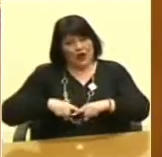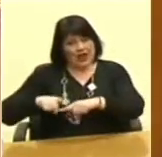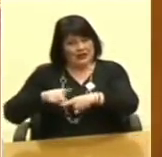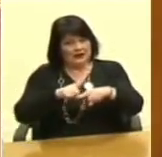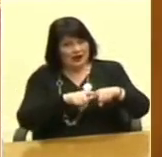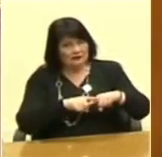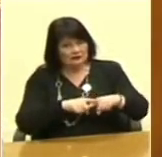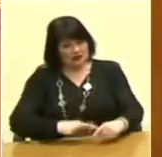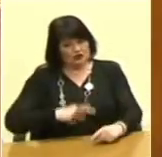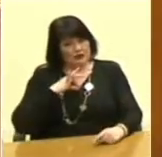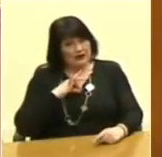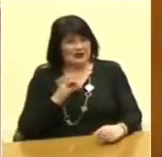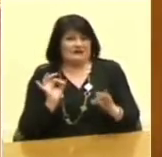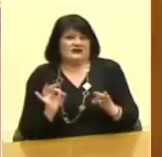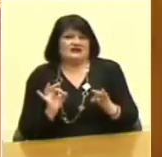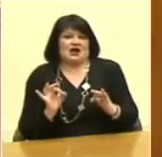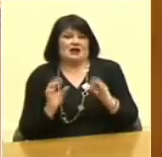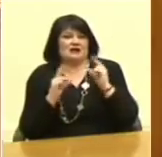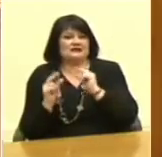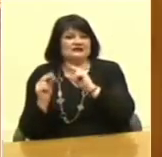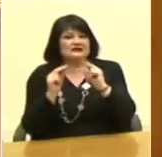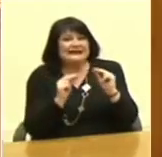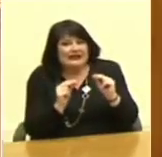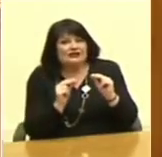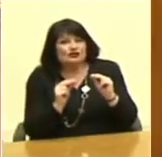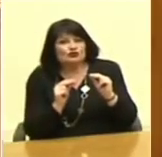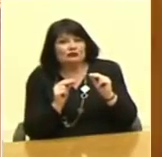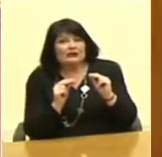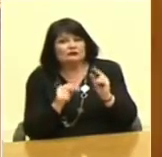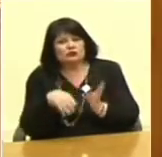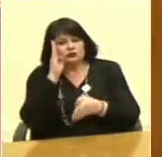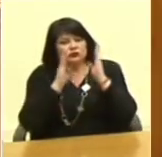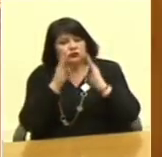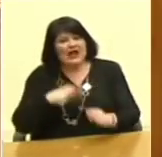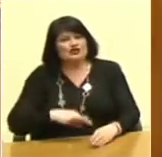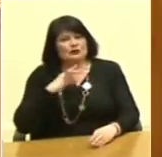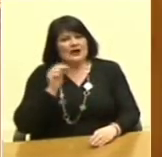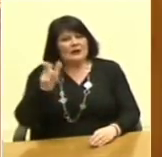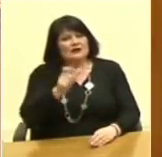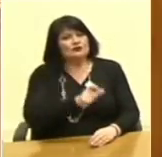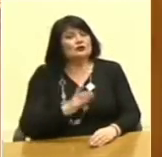την αξιοπρέπεια. Από τι επλήγει όλα αυτά τα χρόνια η αξιοπρέπεια της κοινωνίας?